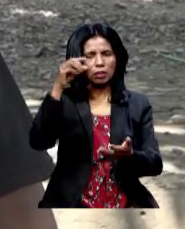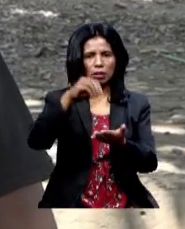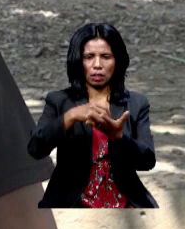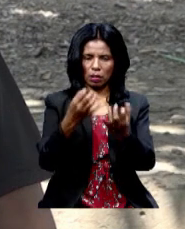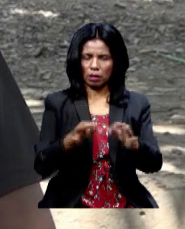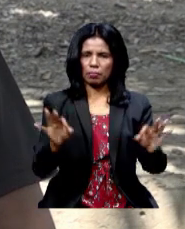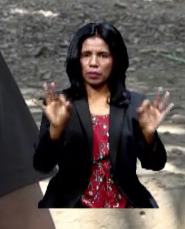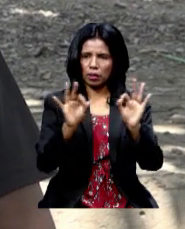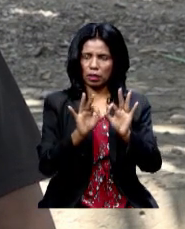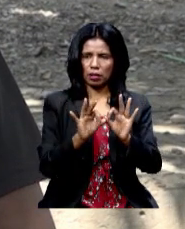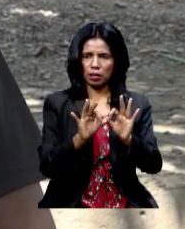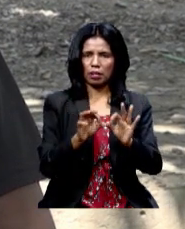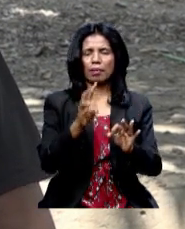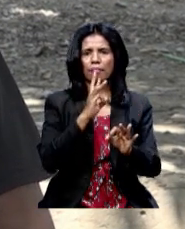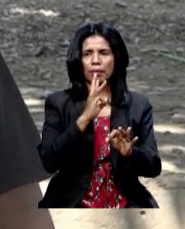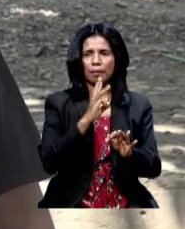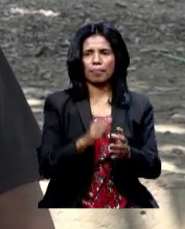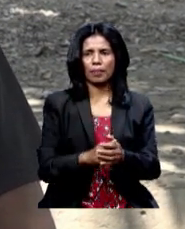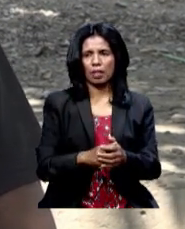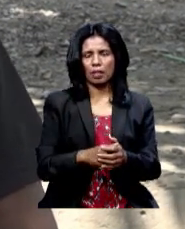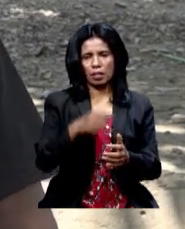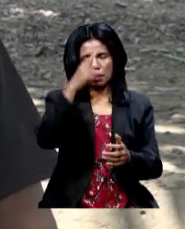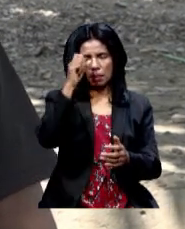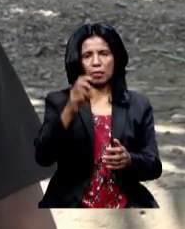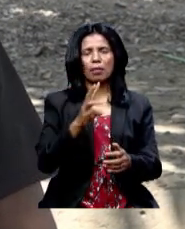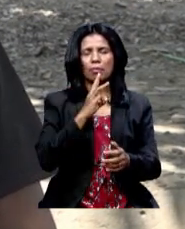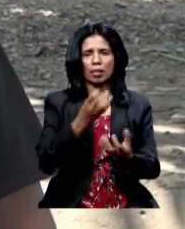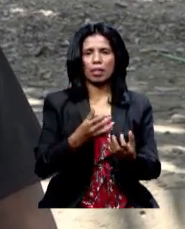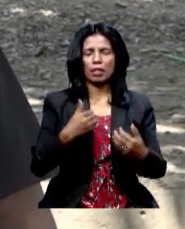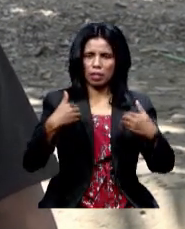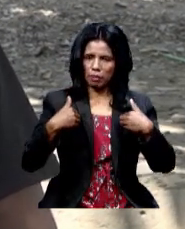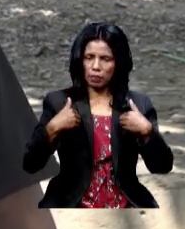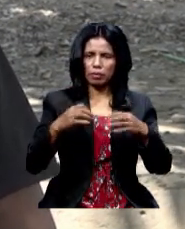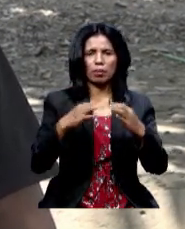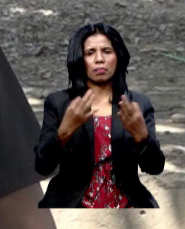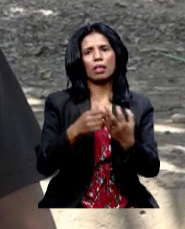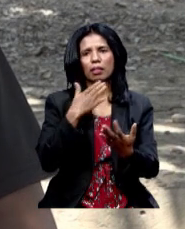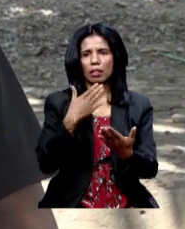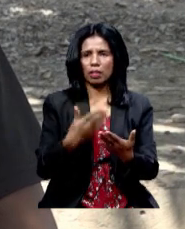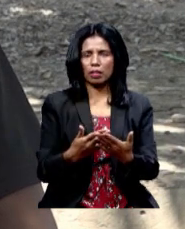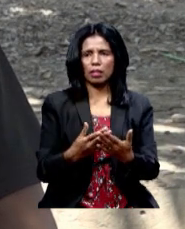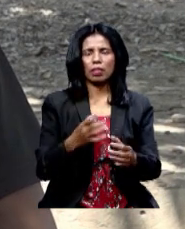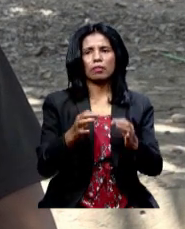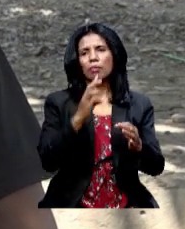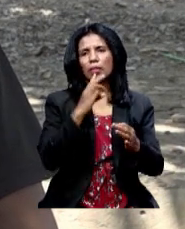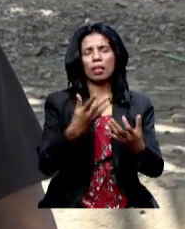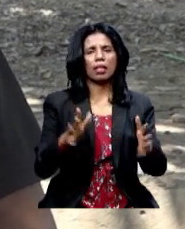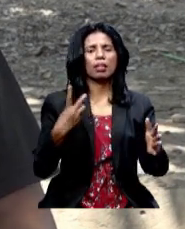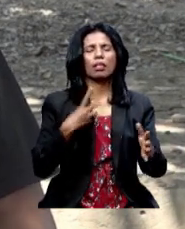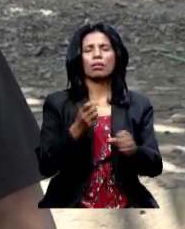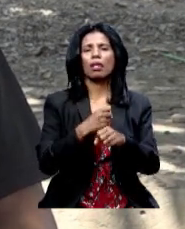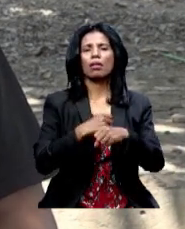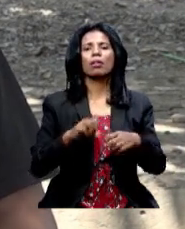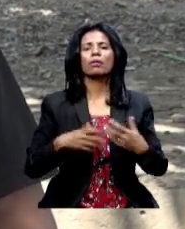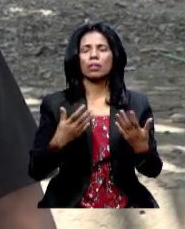importância ba B. Tava B iha maka família saudável. Se B la iha, ita tu halusa. Tini moris ne